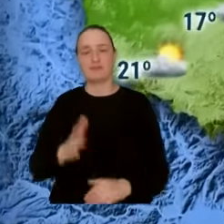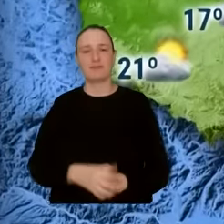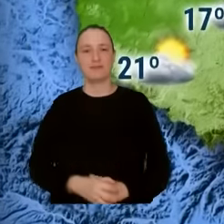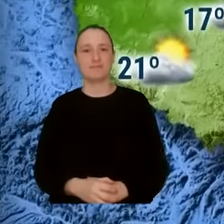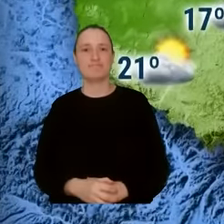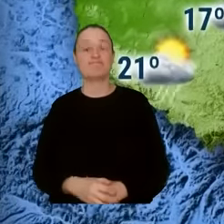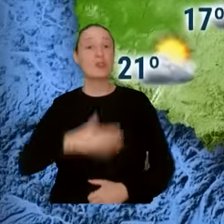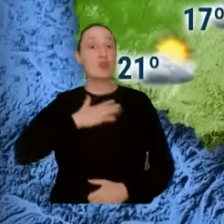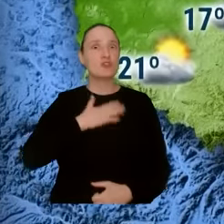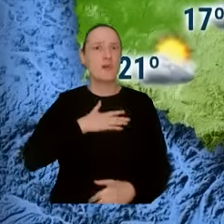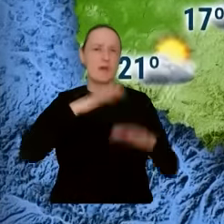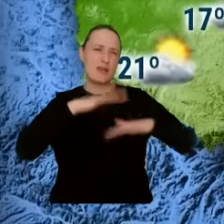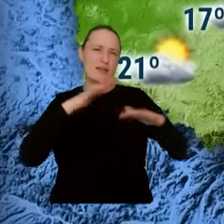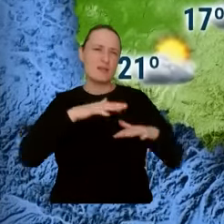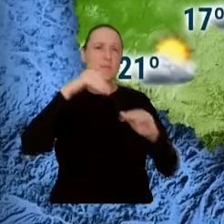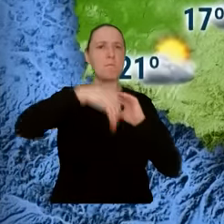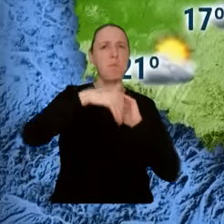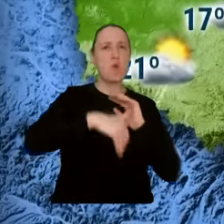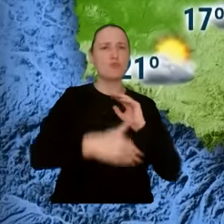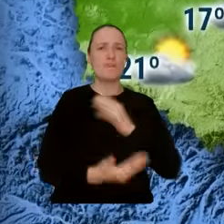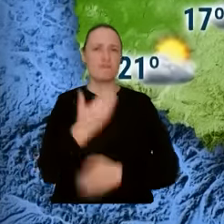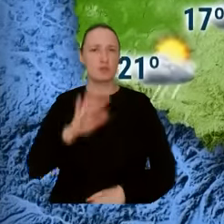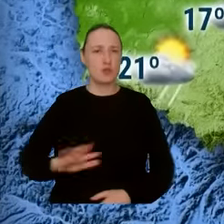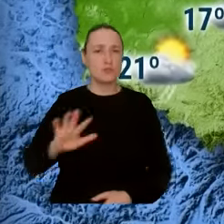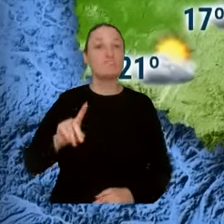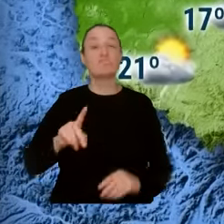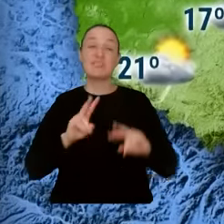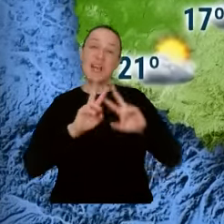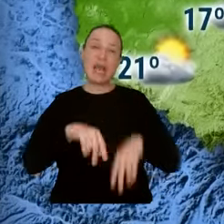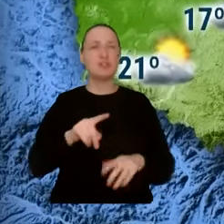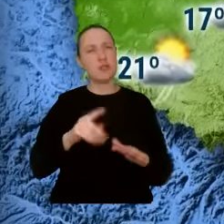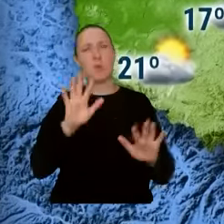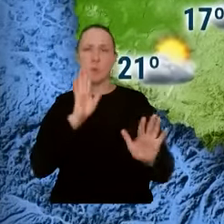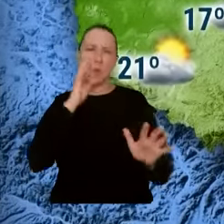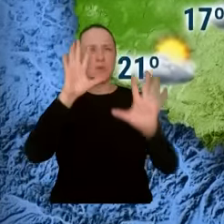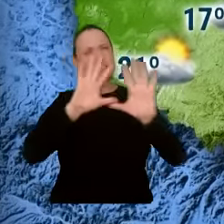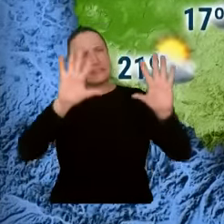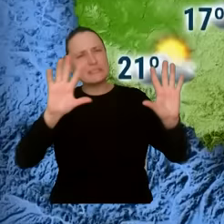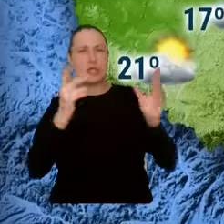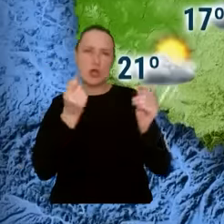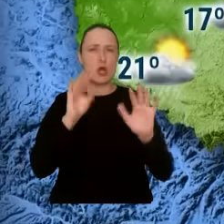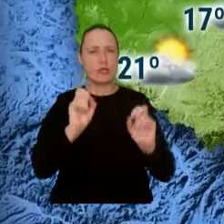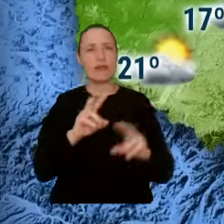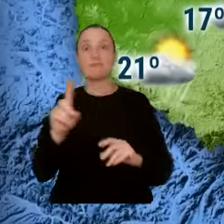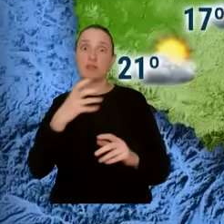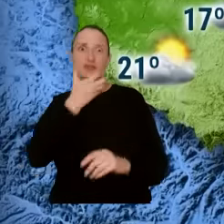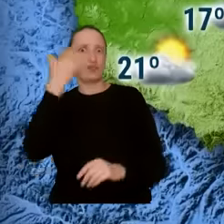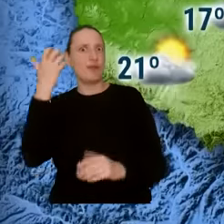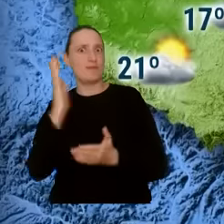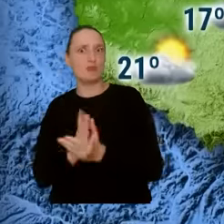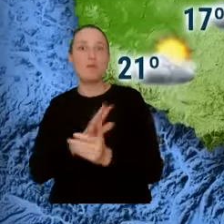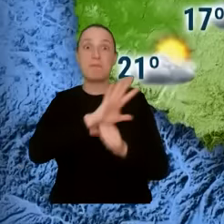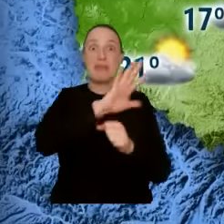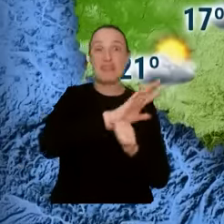Sobota. Deszczowa na południowych i wschodnich krańcach. W pozostałych regionach zachmurzenie umiarkowane. Będzie zdecydowanie cieplej. Termometry wskażą od